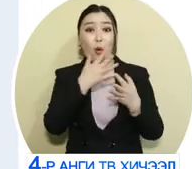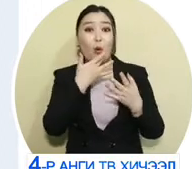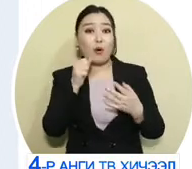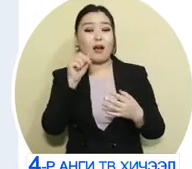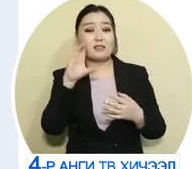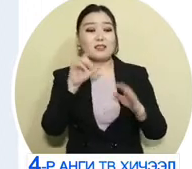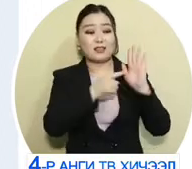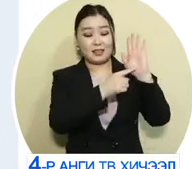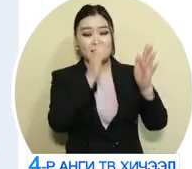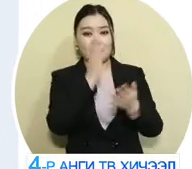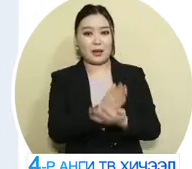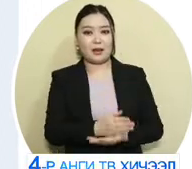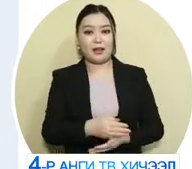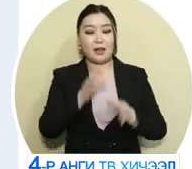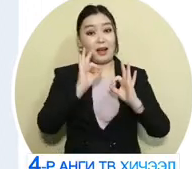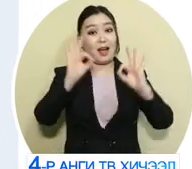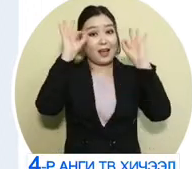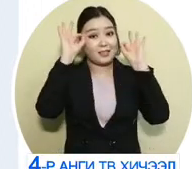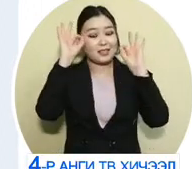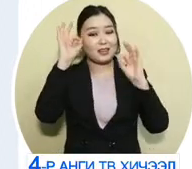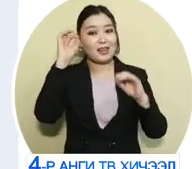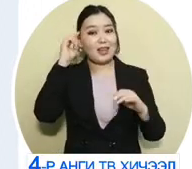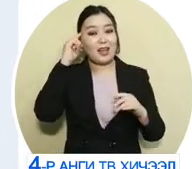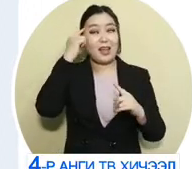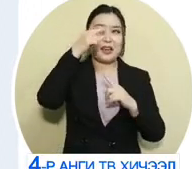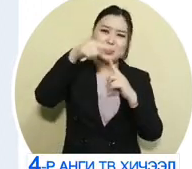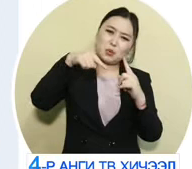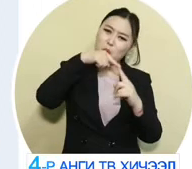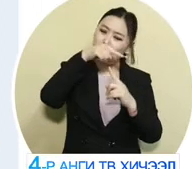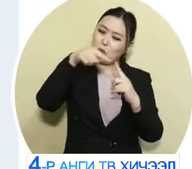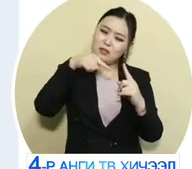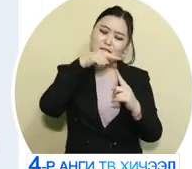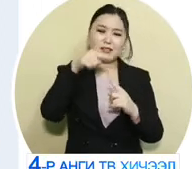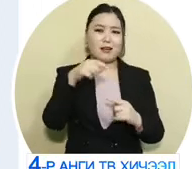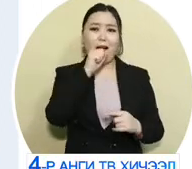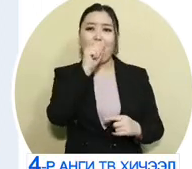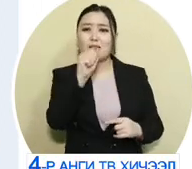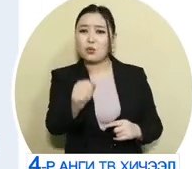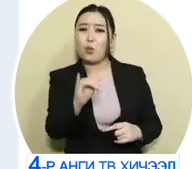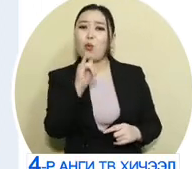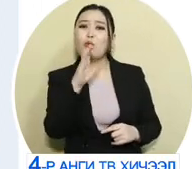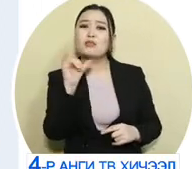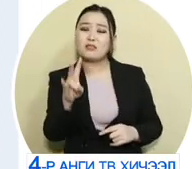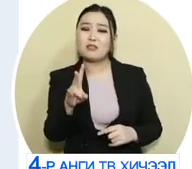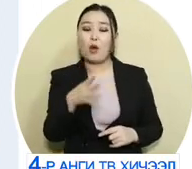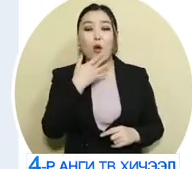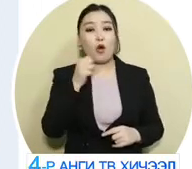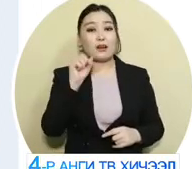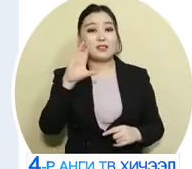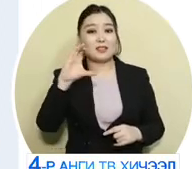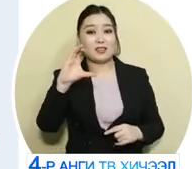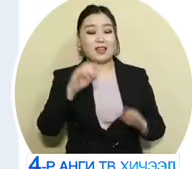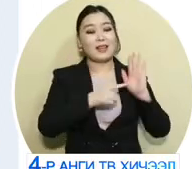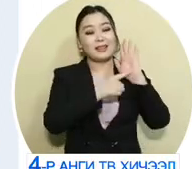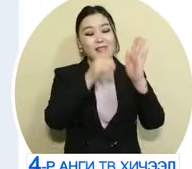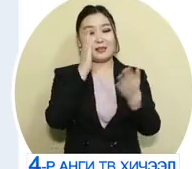Мөн гайхсан, эргэцүүлсэн, асуусан өнг аясыг бас илэрхийлсэн байна. За, ингээд 6 дугаар